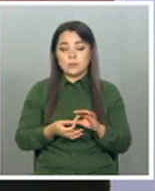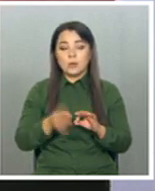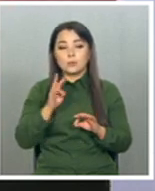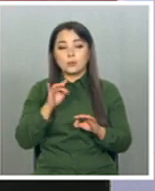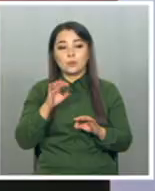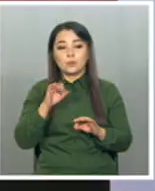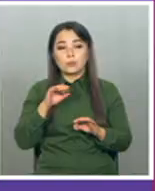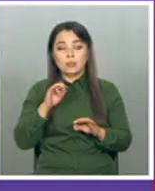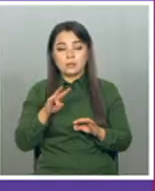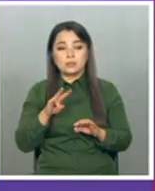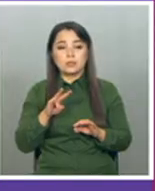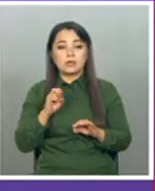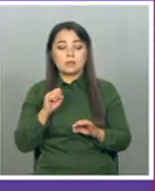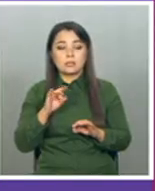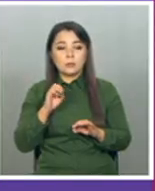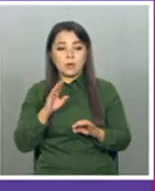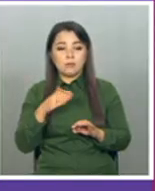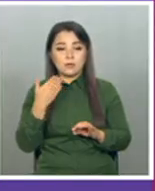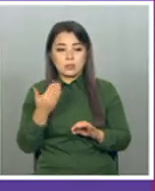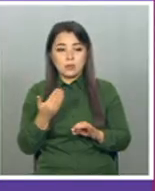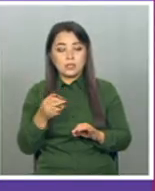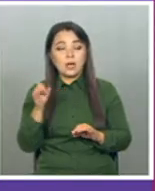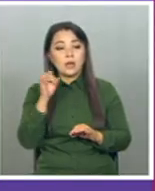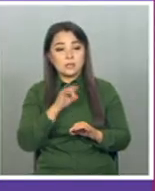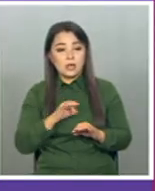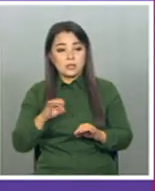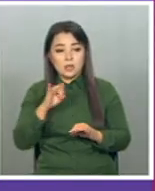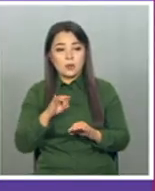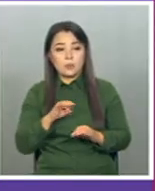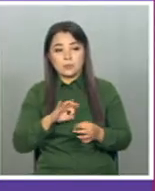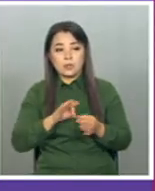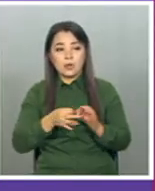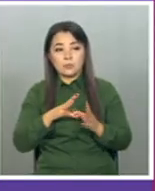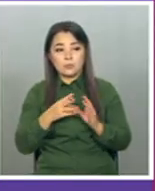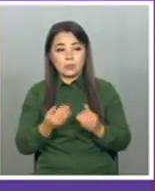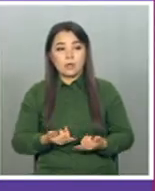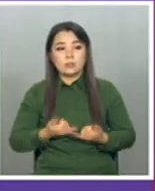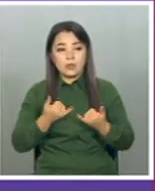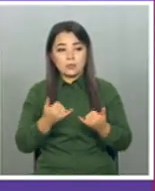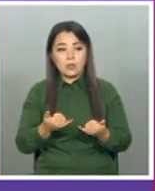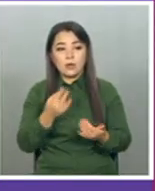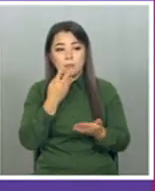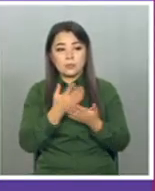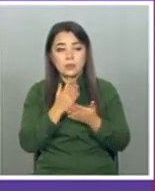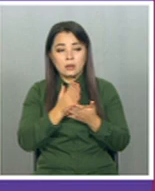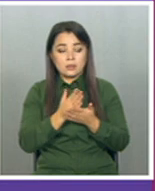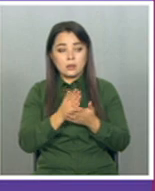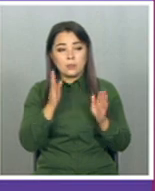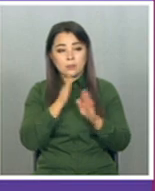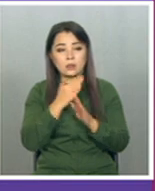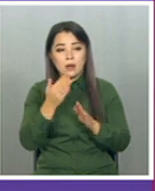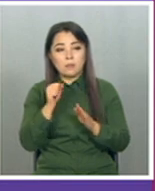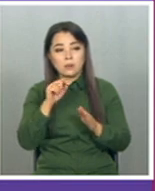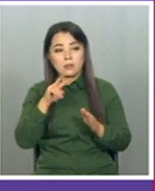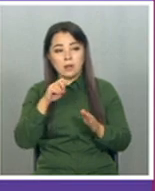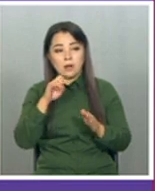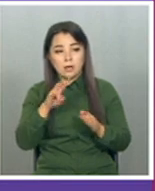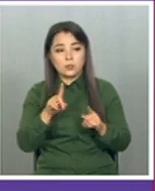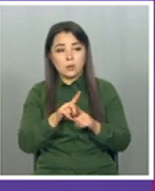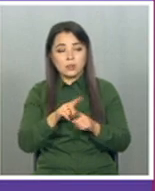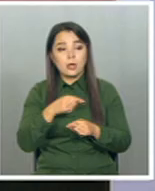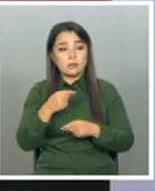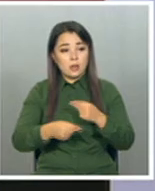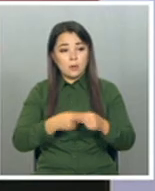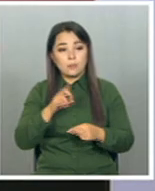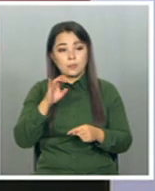Нұрсұлтан Әбішұлы Назарбаев «Тарих – бұл өмір тағылымы». Абылай хан мен оның дәуіріндегі бейнелер,